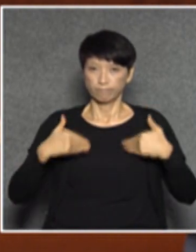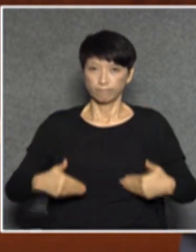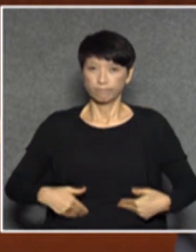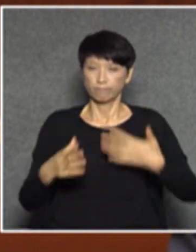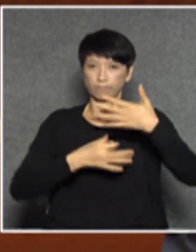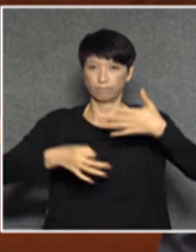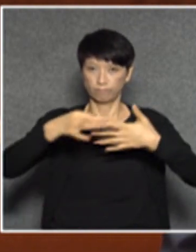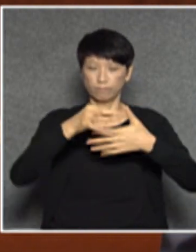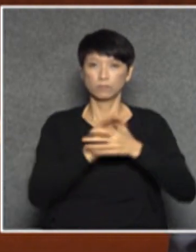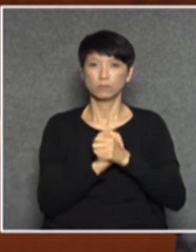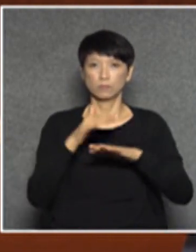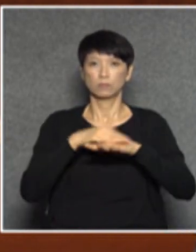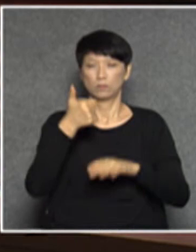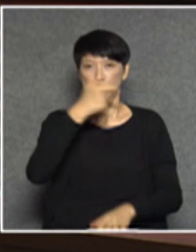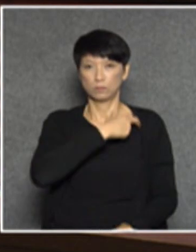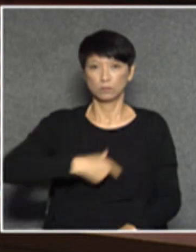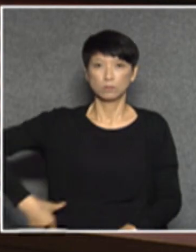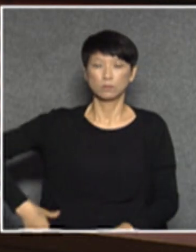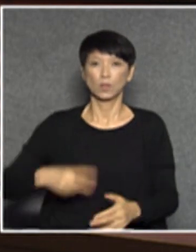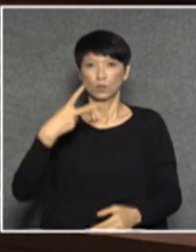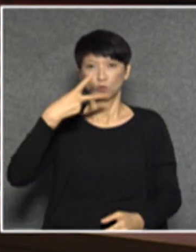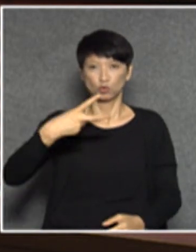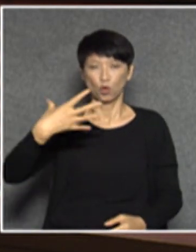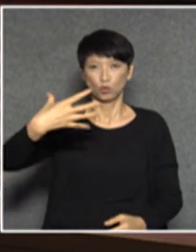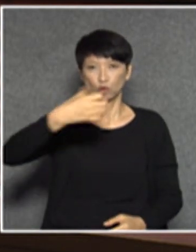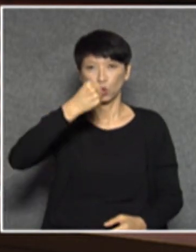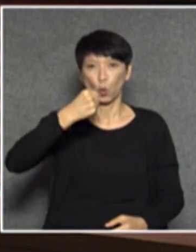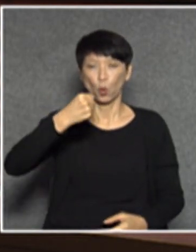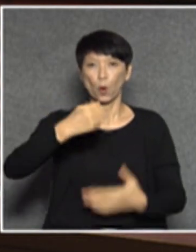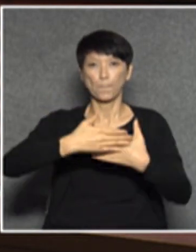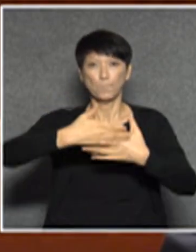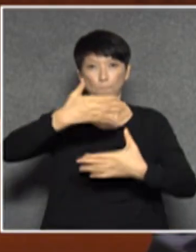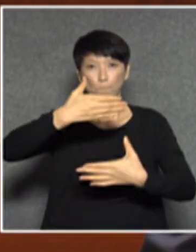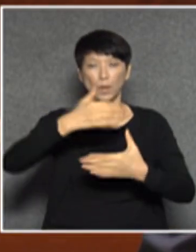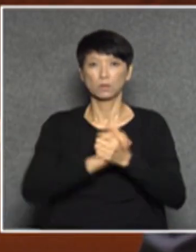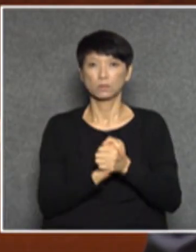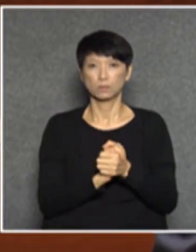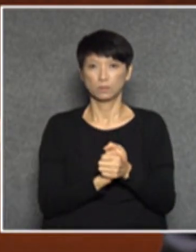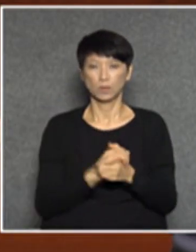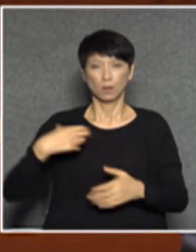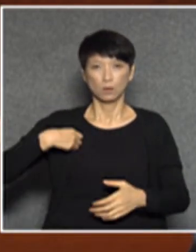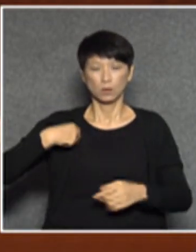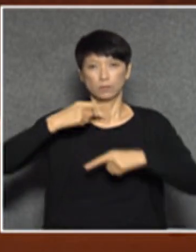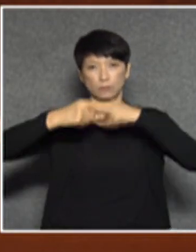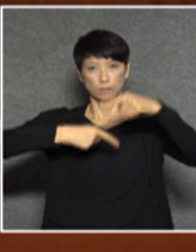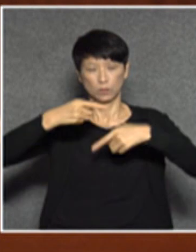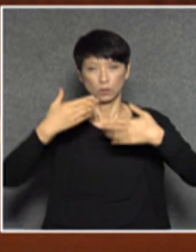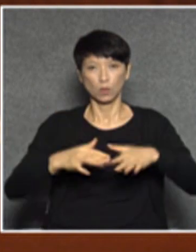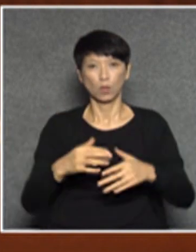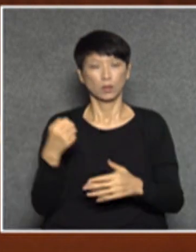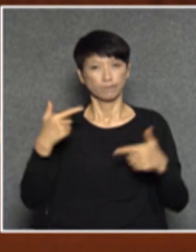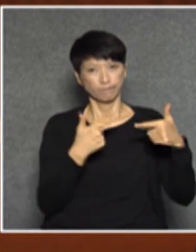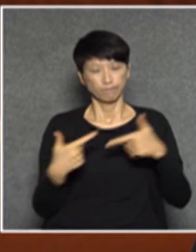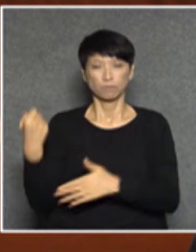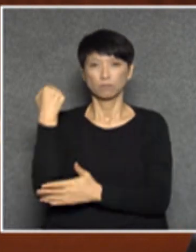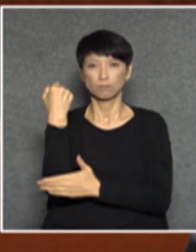謝議員提出的包括這個雙總部等等這些概念，我們都跟中央探討過，我們會繼續爭取。我們認